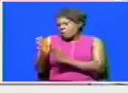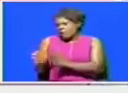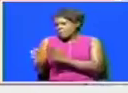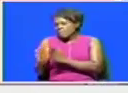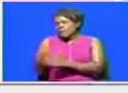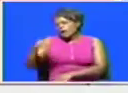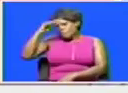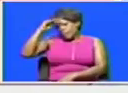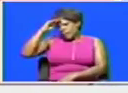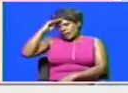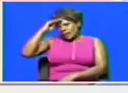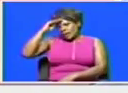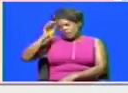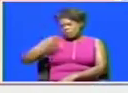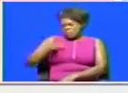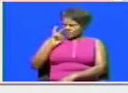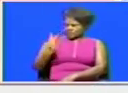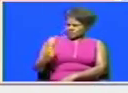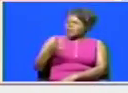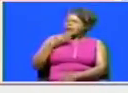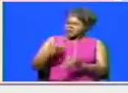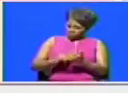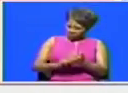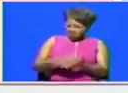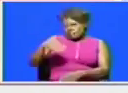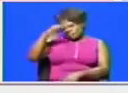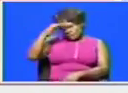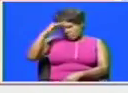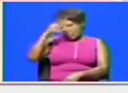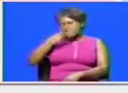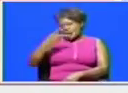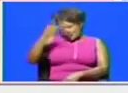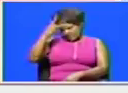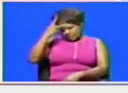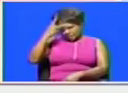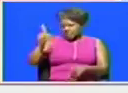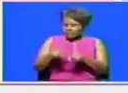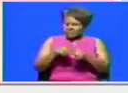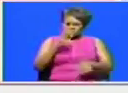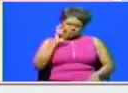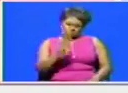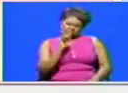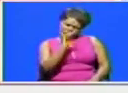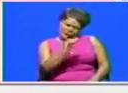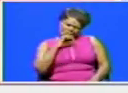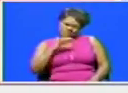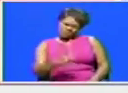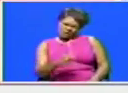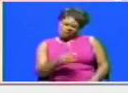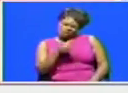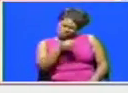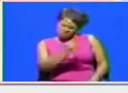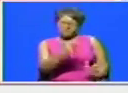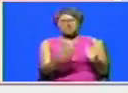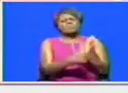chupa kumi. Kwa hivyo wanawake waangalie, ukiwa na mwanamume mlevi, wazazi pia wale watoni walevi, angalia uulize mtoto wangu, nataka kujua kitu gani